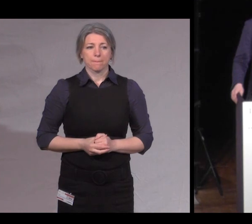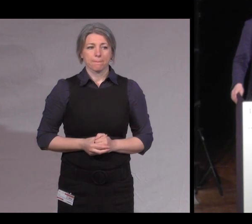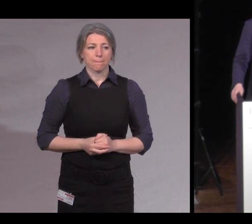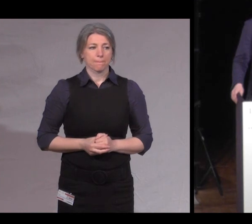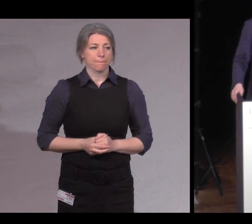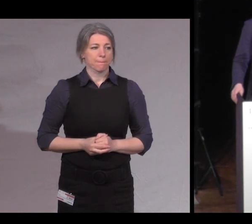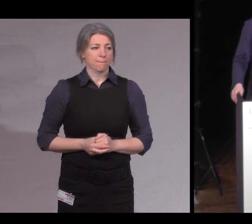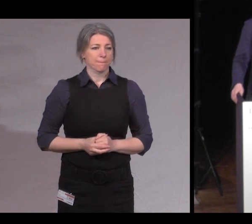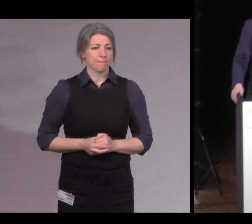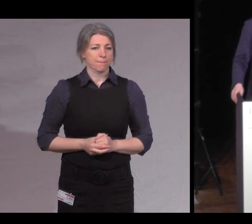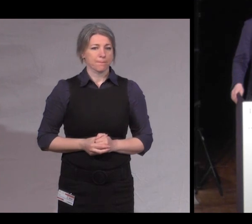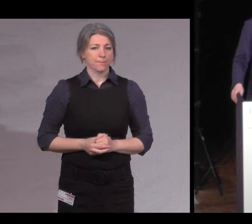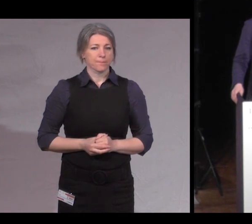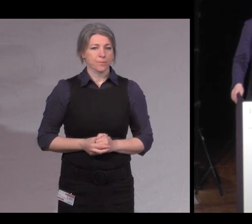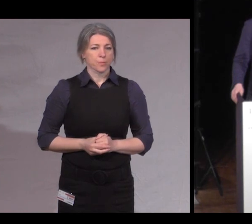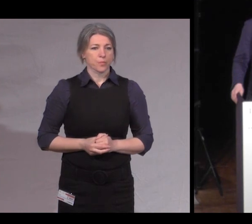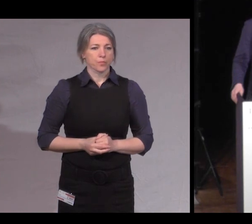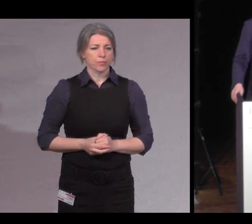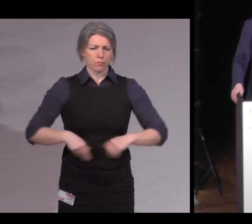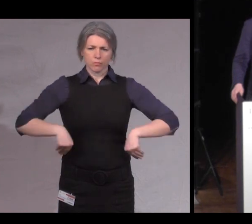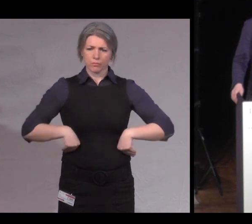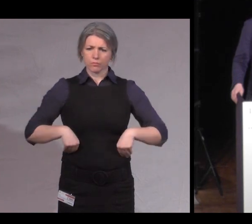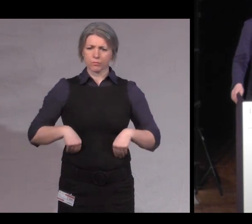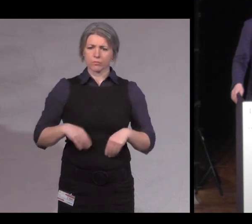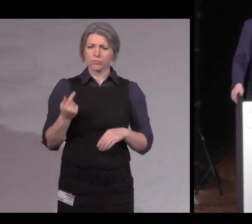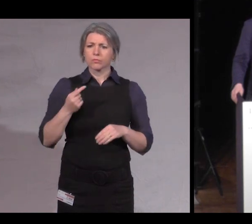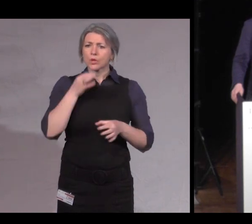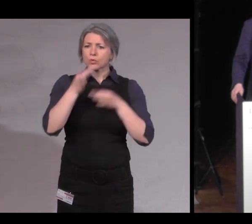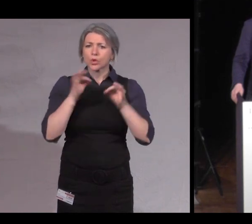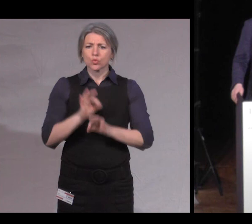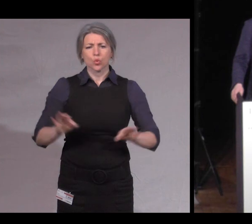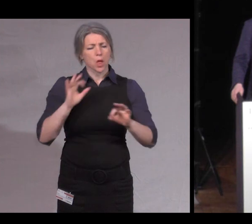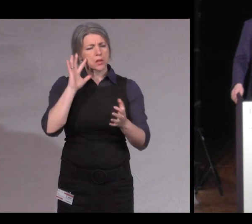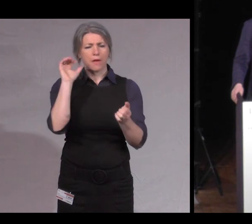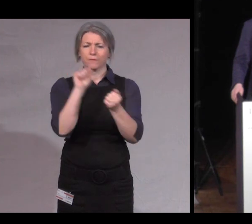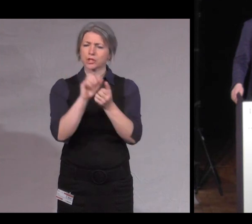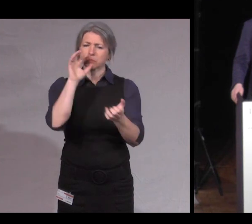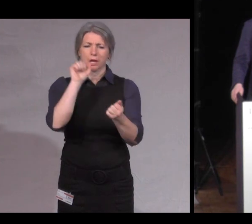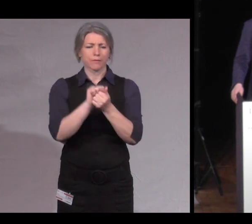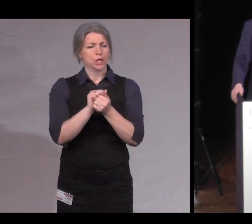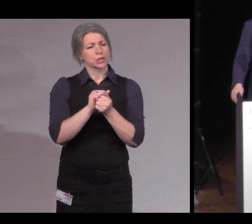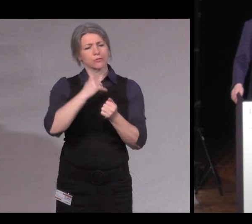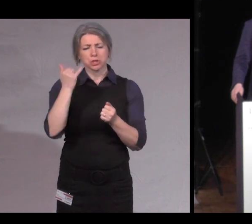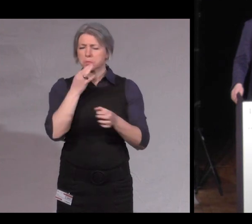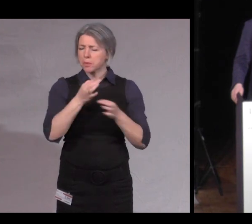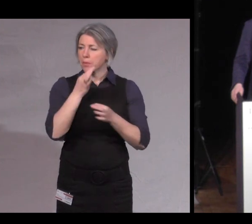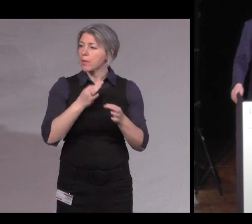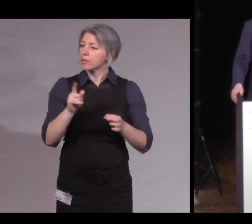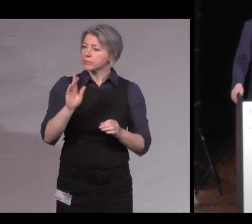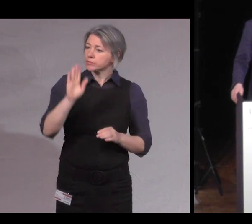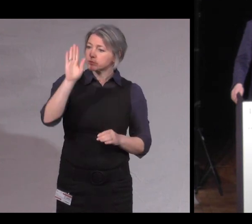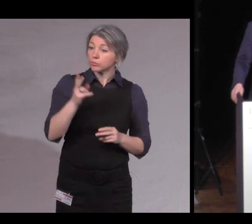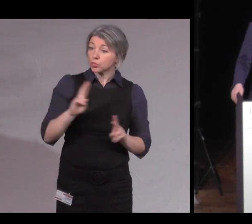Že bychom zůstali bez dotazů, to se mi nechceli říct, ale nebývá zvykem. Můžu